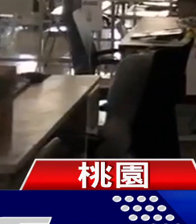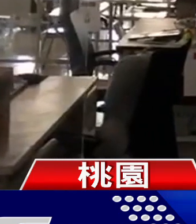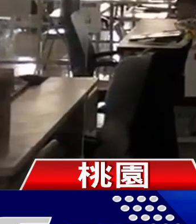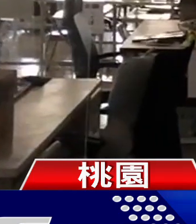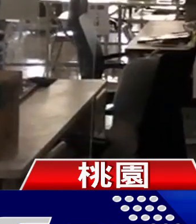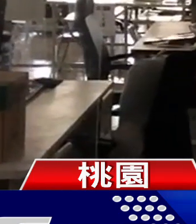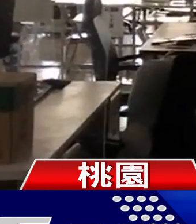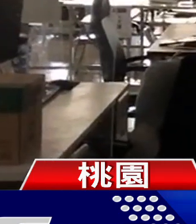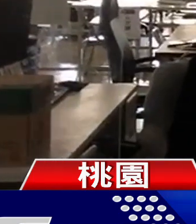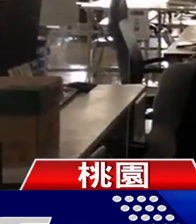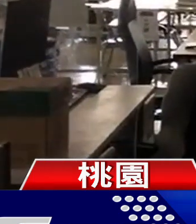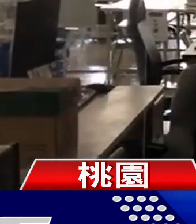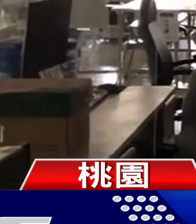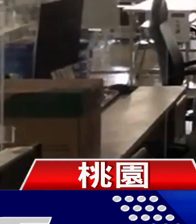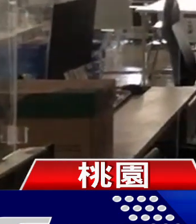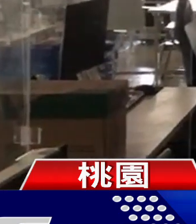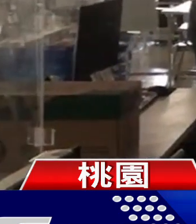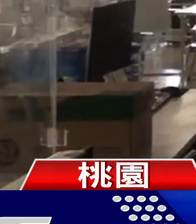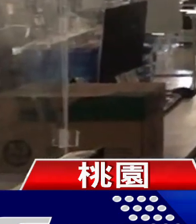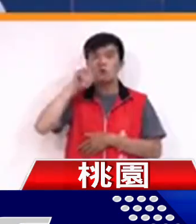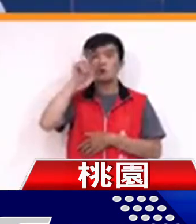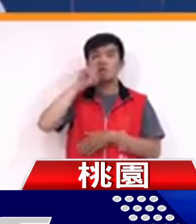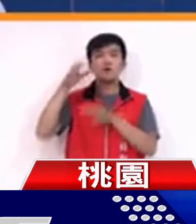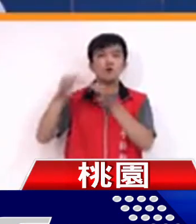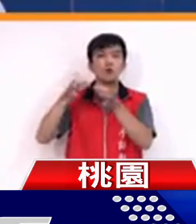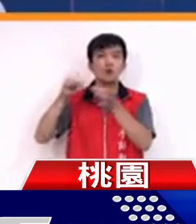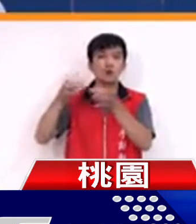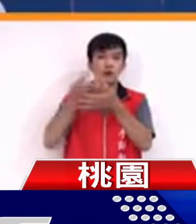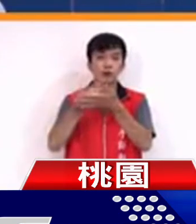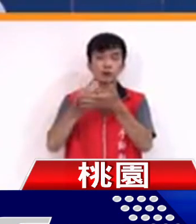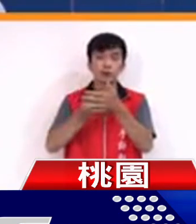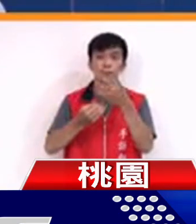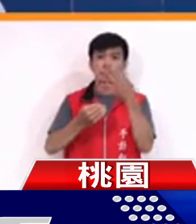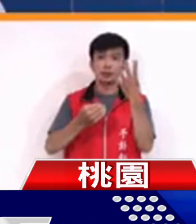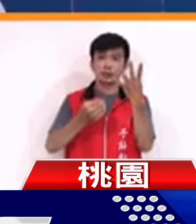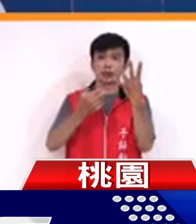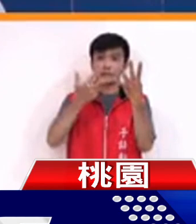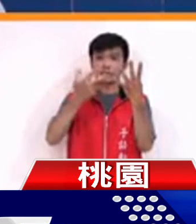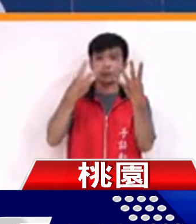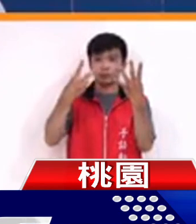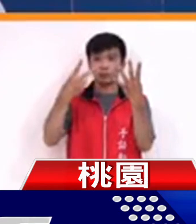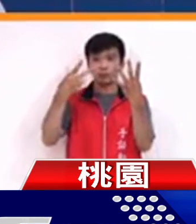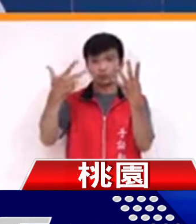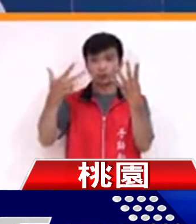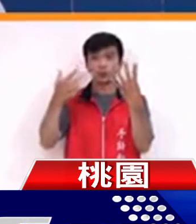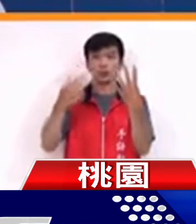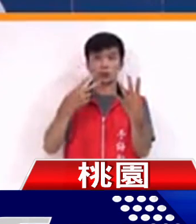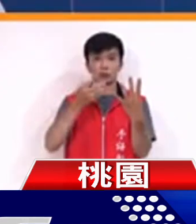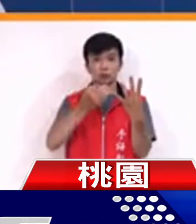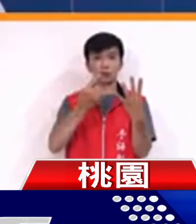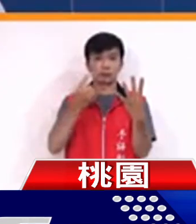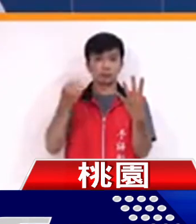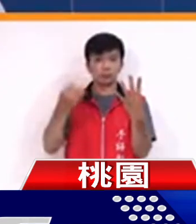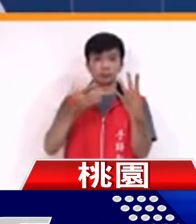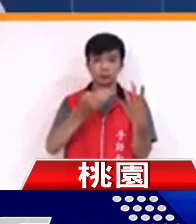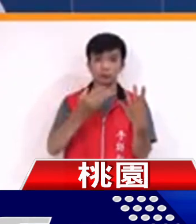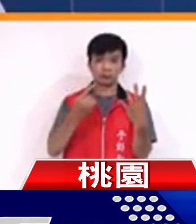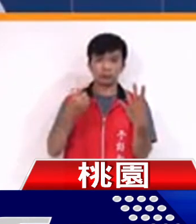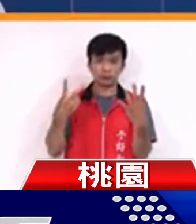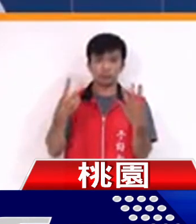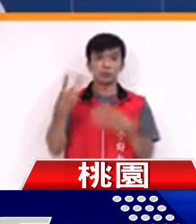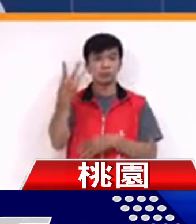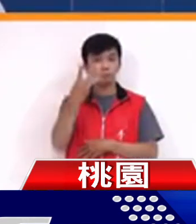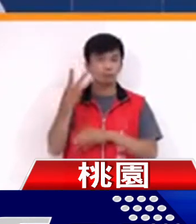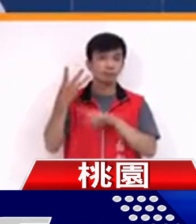30号，还好他的工作内容不会与乘客接触。 暗号4727，暗号4910，暗号4912，